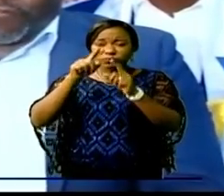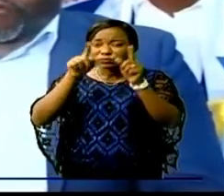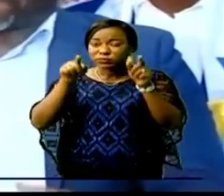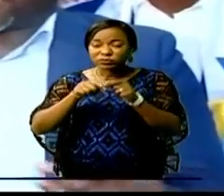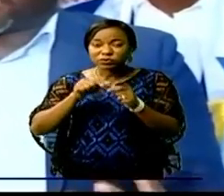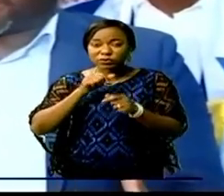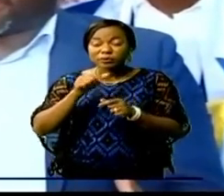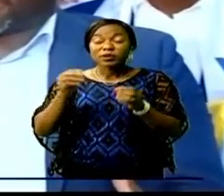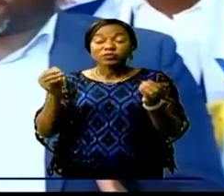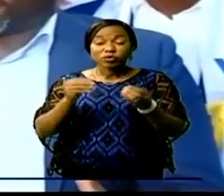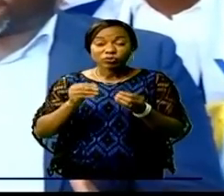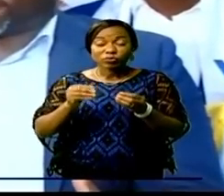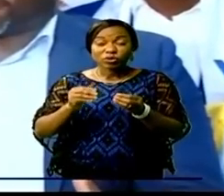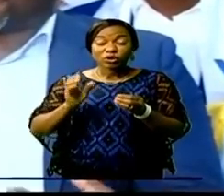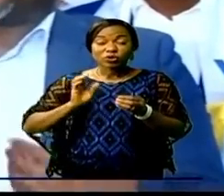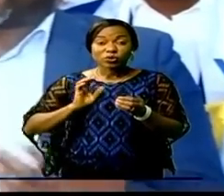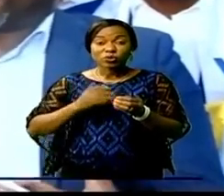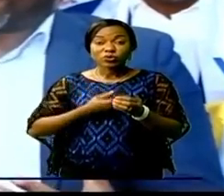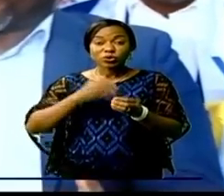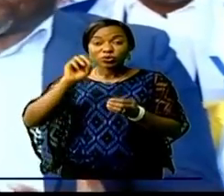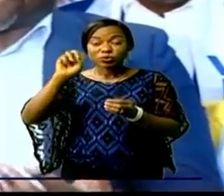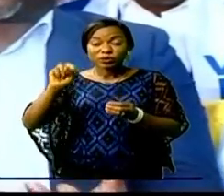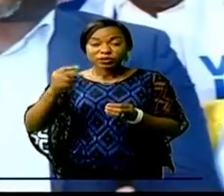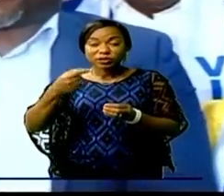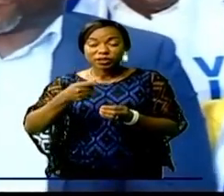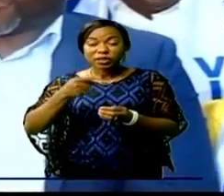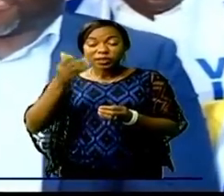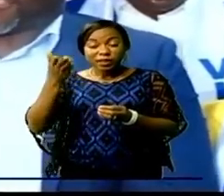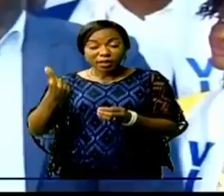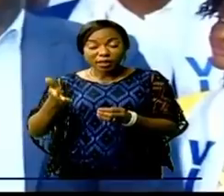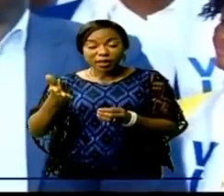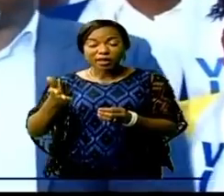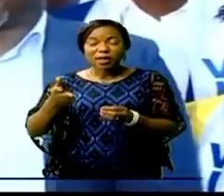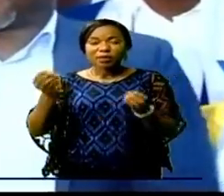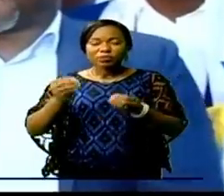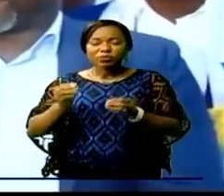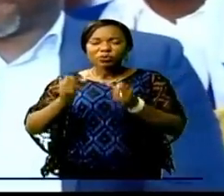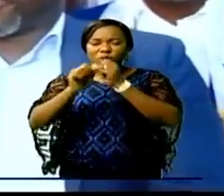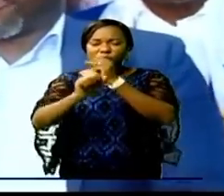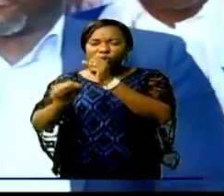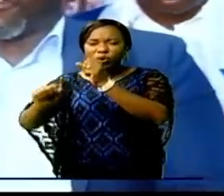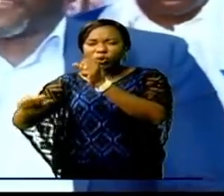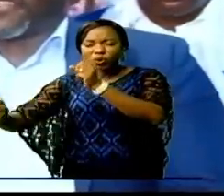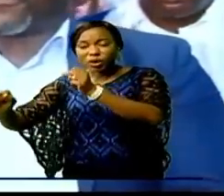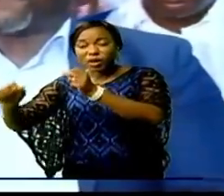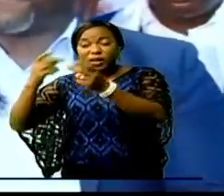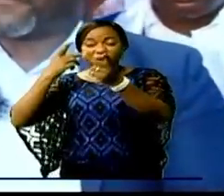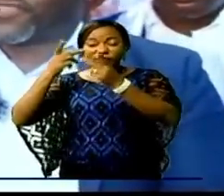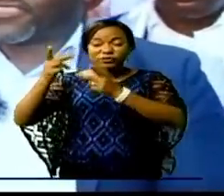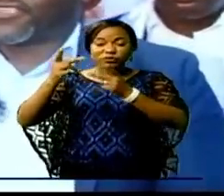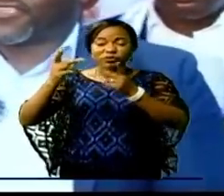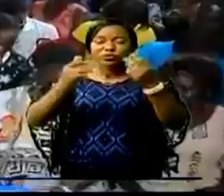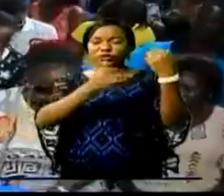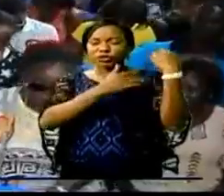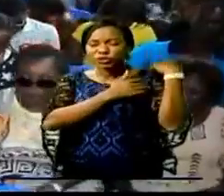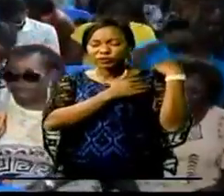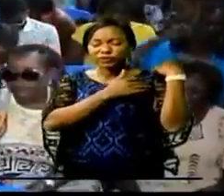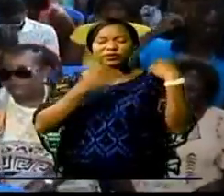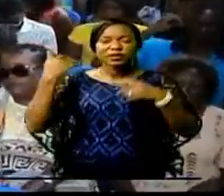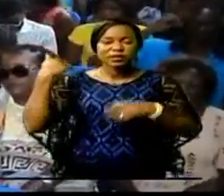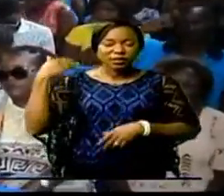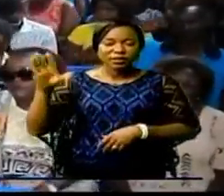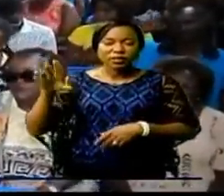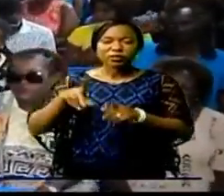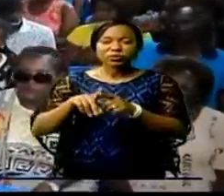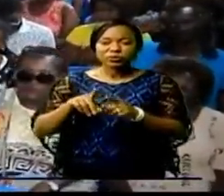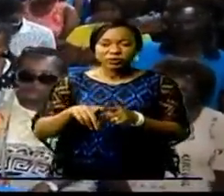de propager la vision du président de la République. Excellente Getty Panupanu, en dehors d'être une femme politique, c'est aussi une femme